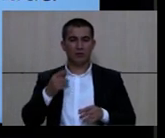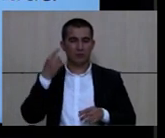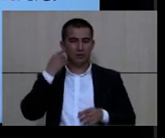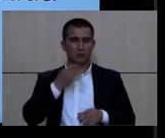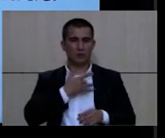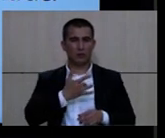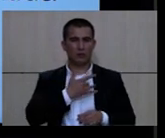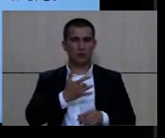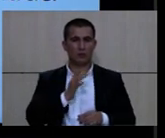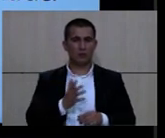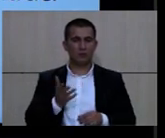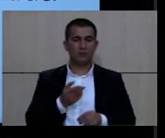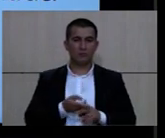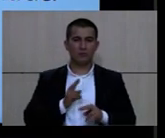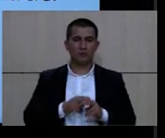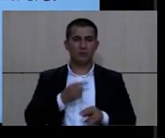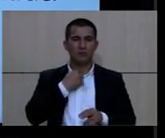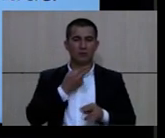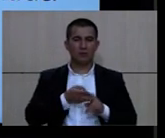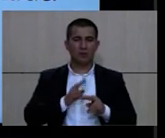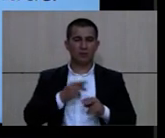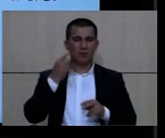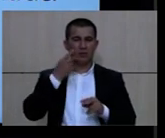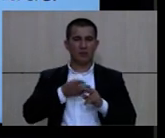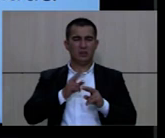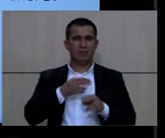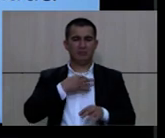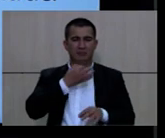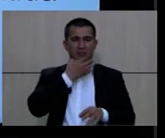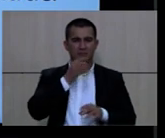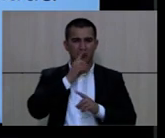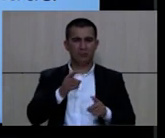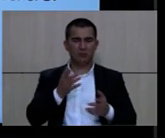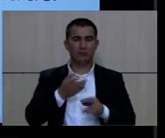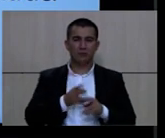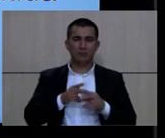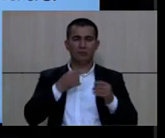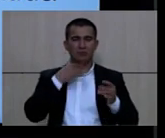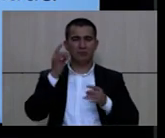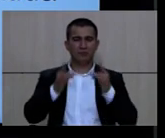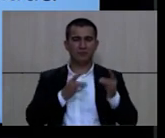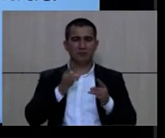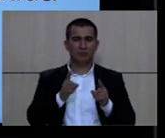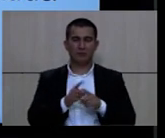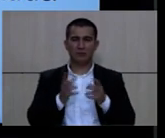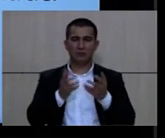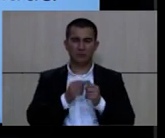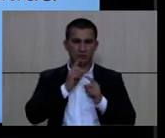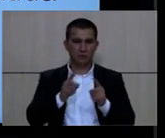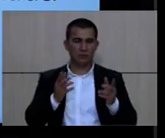va u bunday tovushlarni tovush deb qabul qilmaydi. Demak, qandaydir shovqinlarni tovush deb qabul